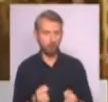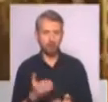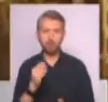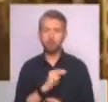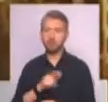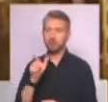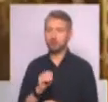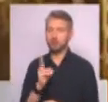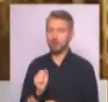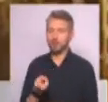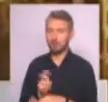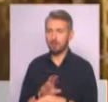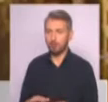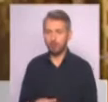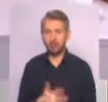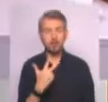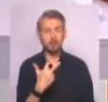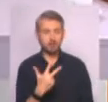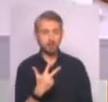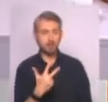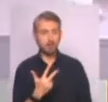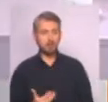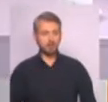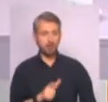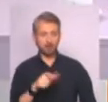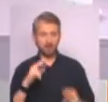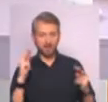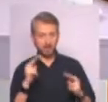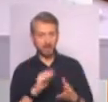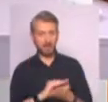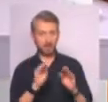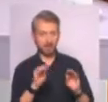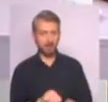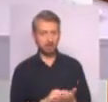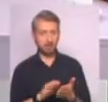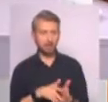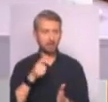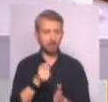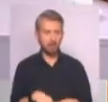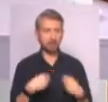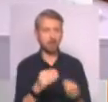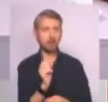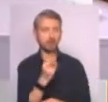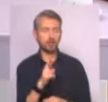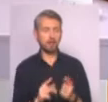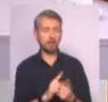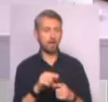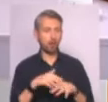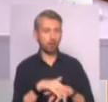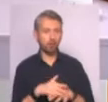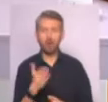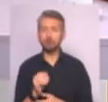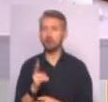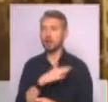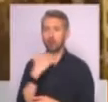ЖЕКу не приходить? Три мешканці склали, написали заяву і надали в ЖЕК для перерахунку. А якщо ЖЕК не